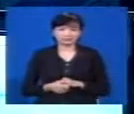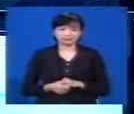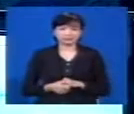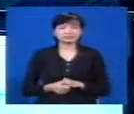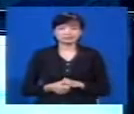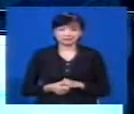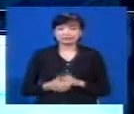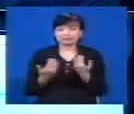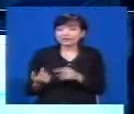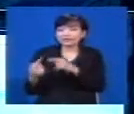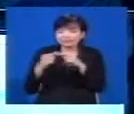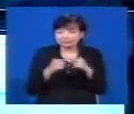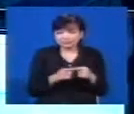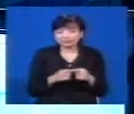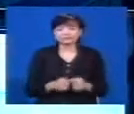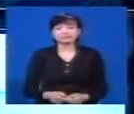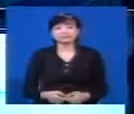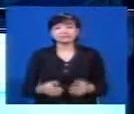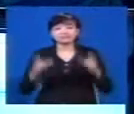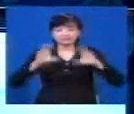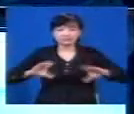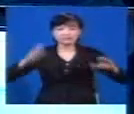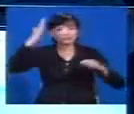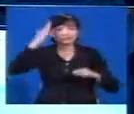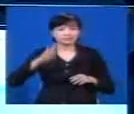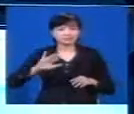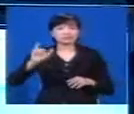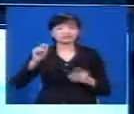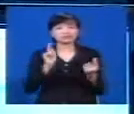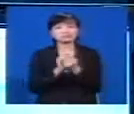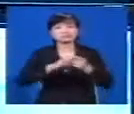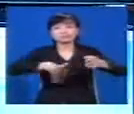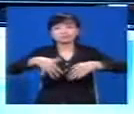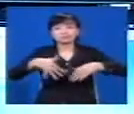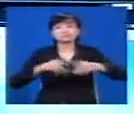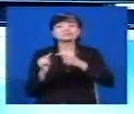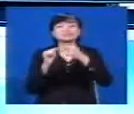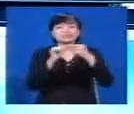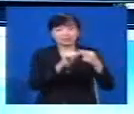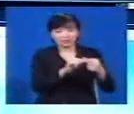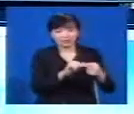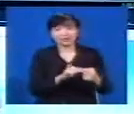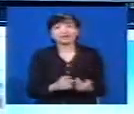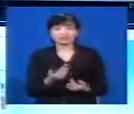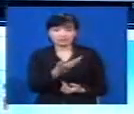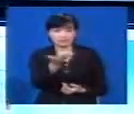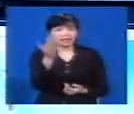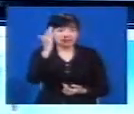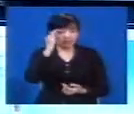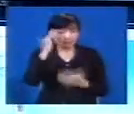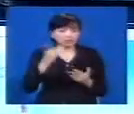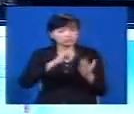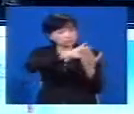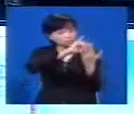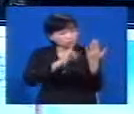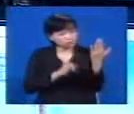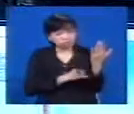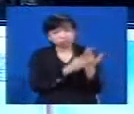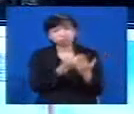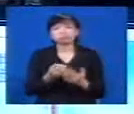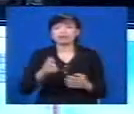กลับเข้าสู่รายการรัฐบาลยิ่งลักษณ์พบประชาชนกันต่อนะครับอย่างที่ทราบขณะนี้หลายจังหวัดของประเทศไทยนั้นก็กำลังประส